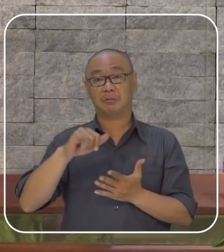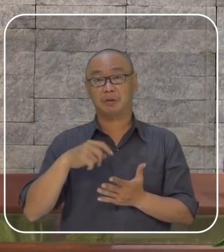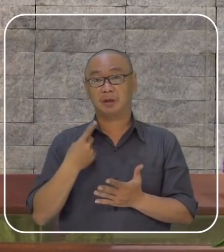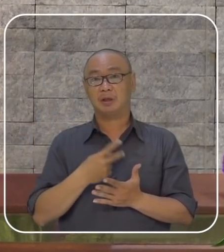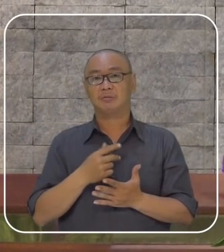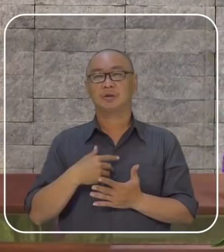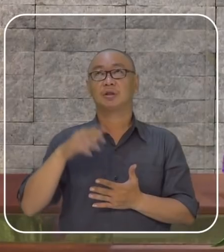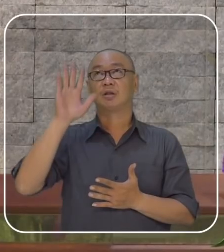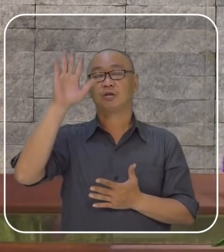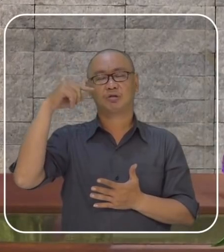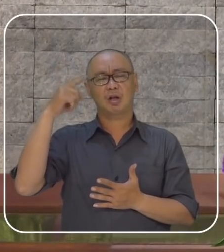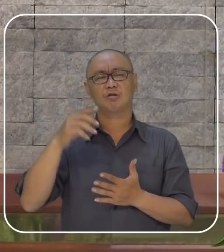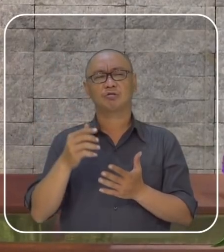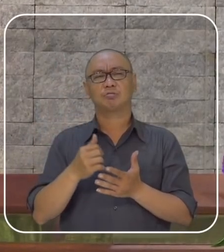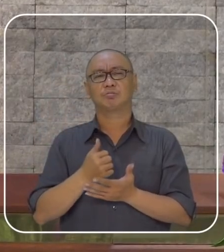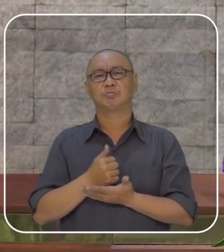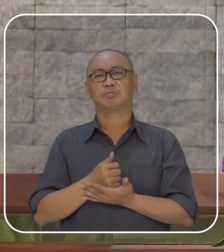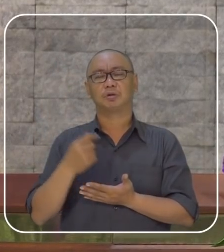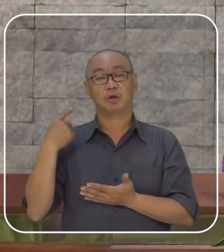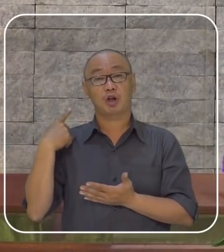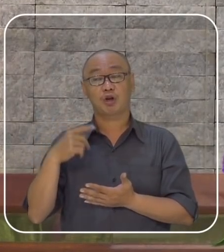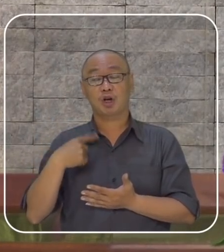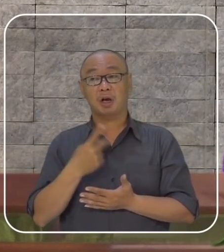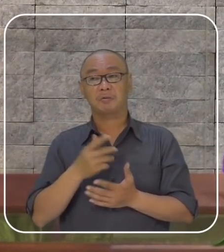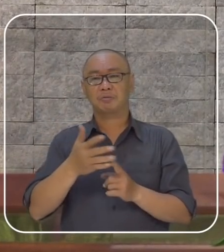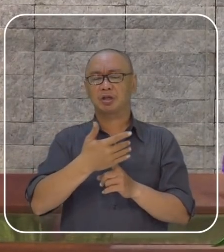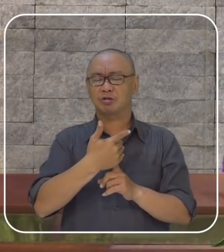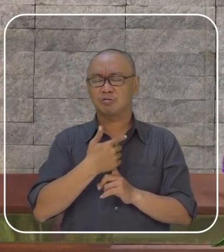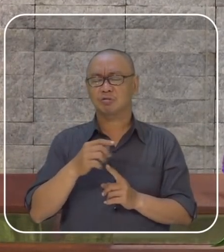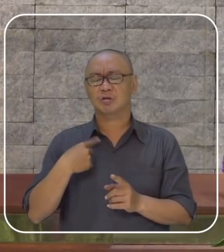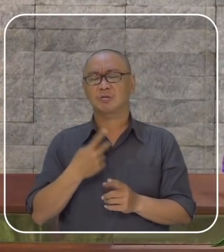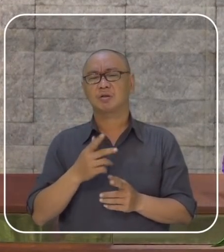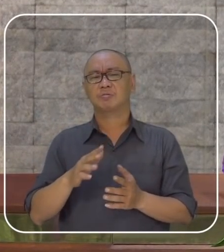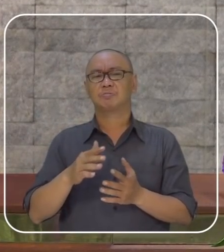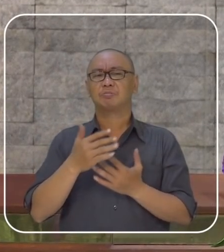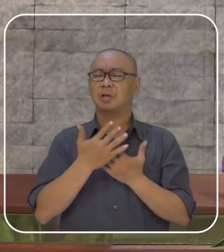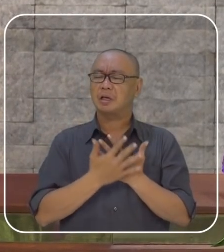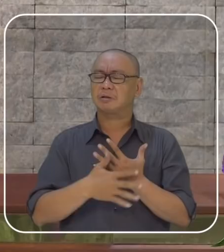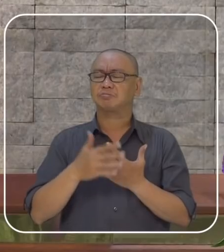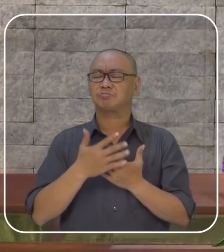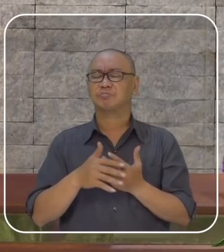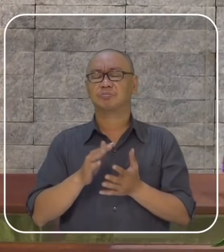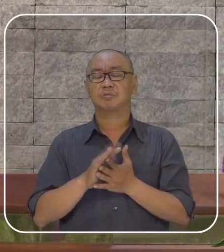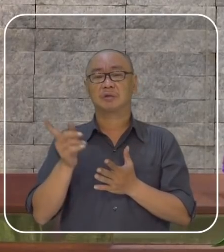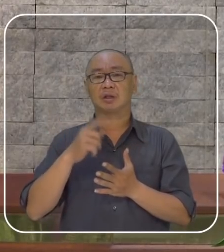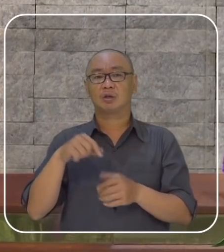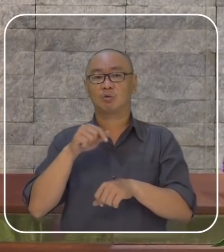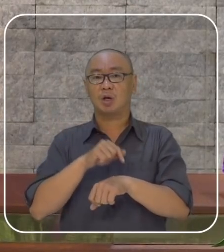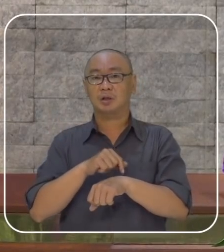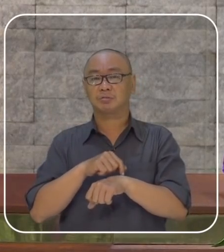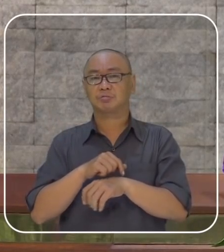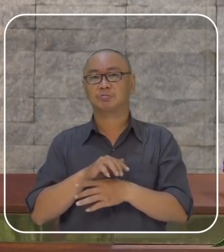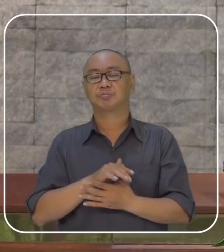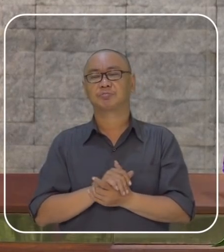Engkau selalu menolong kami, melindungi kami, dan memelihara kehidupan kami dari waktu ke waktu.